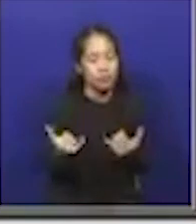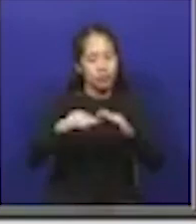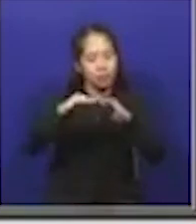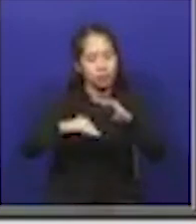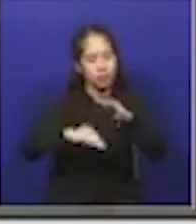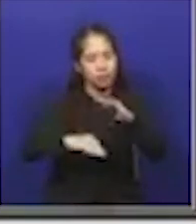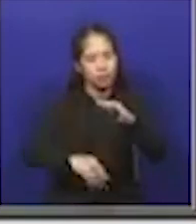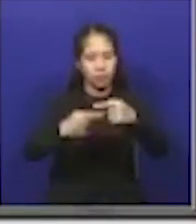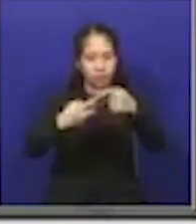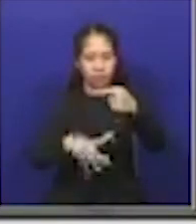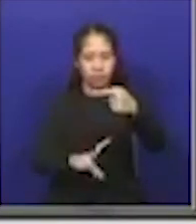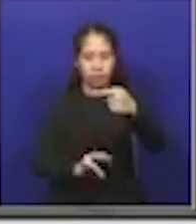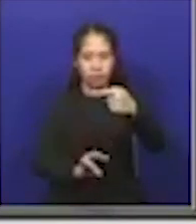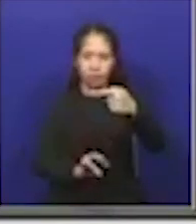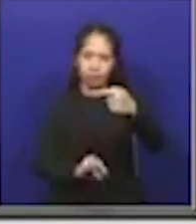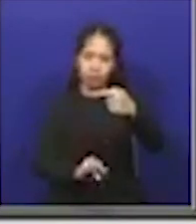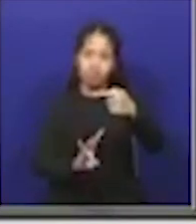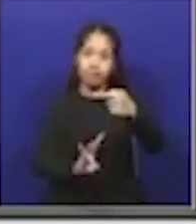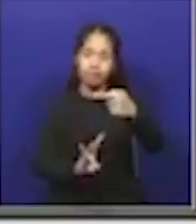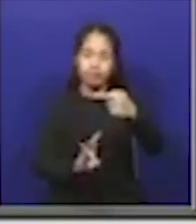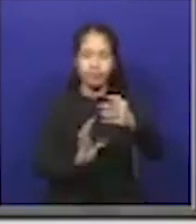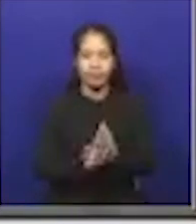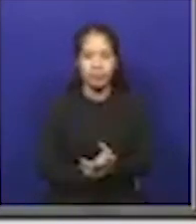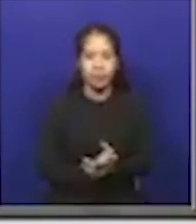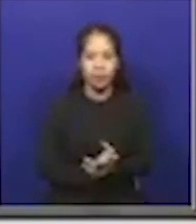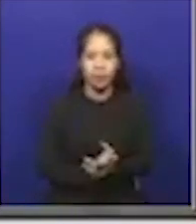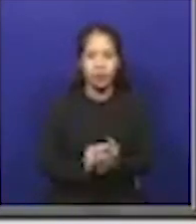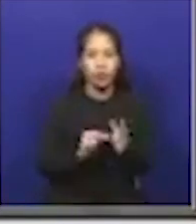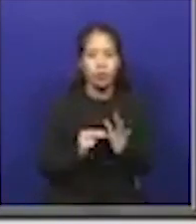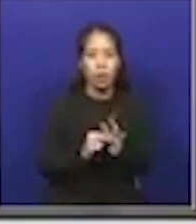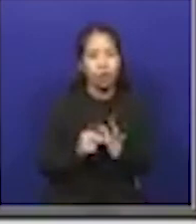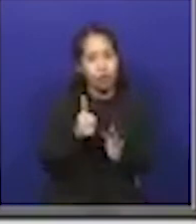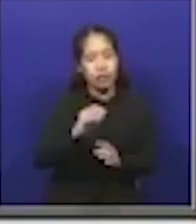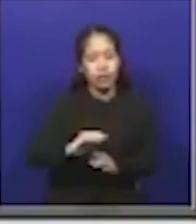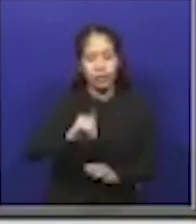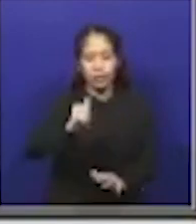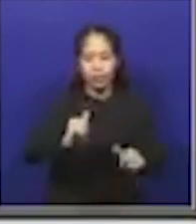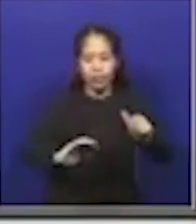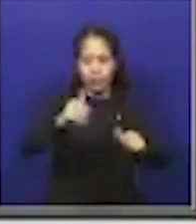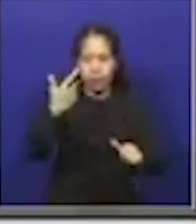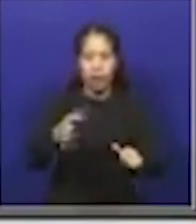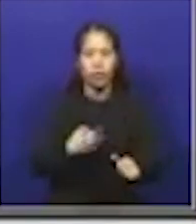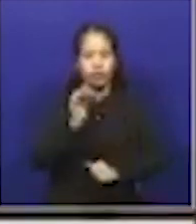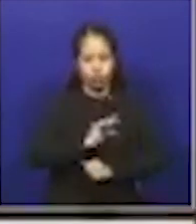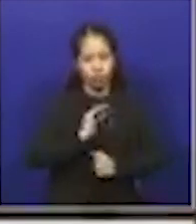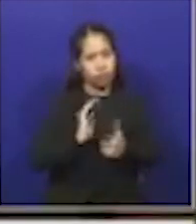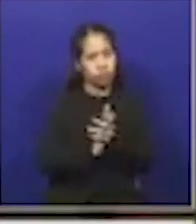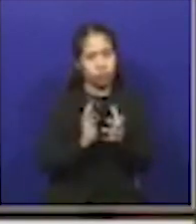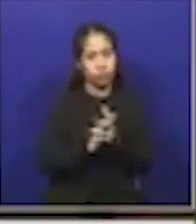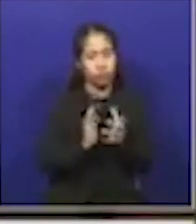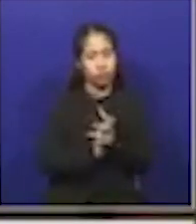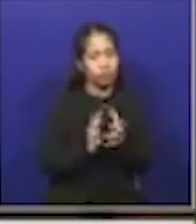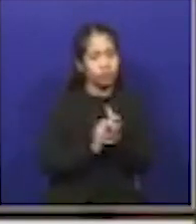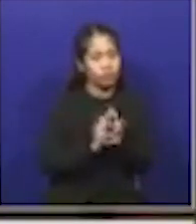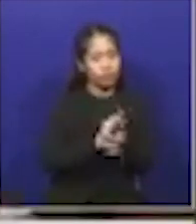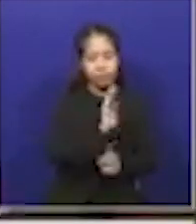อันดับ70กว่า77แล้วมั้งครับก็ถือว่าสถานการณ์ดีขึ้นส่วนหนึ่งก็ต้องชื่นชมชื่นชมทุกฝ่าย